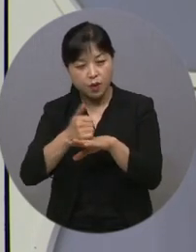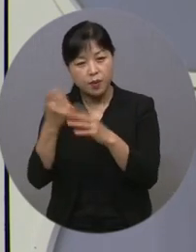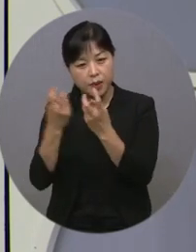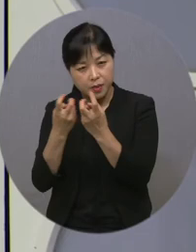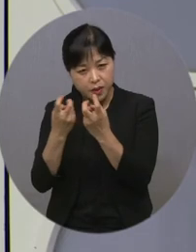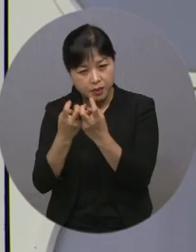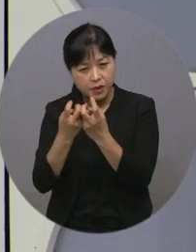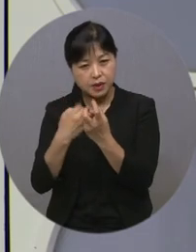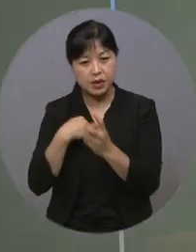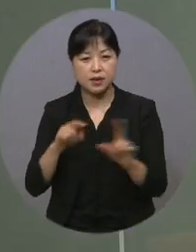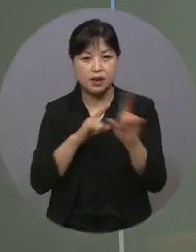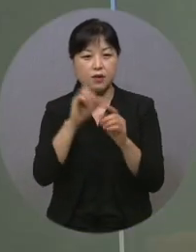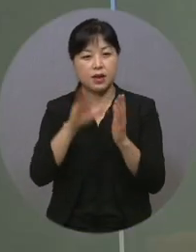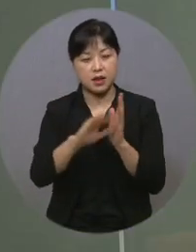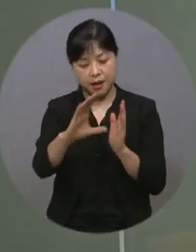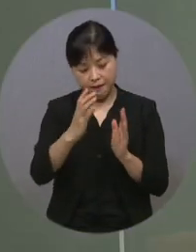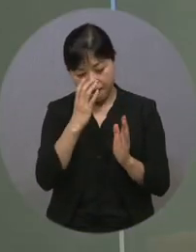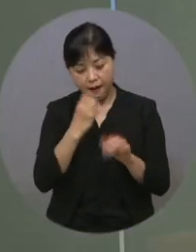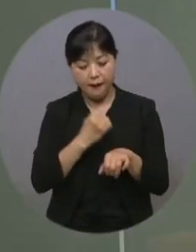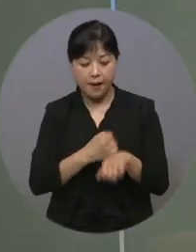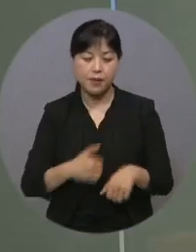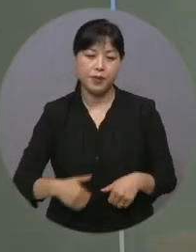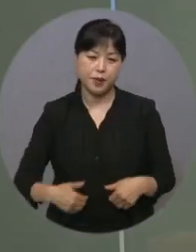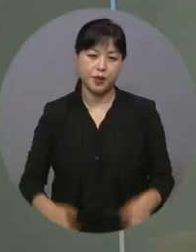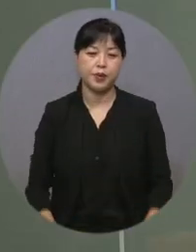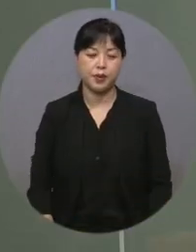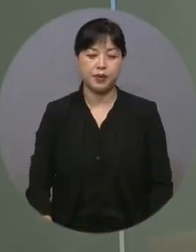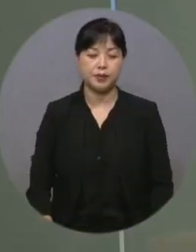넣으라는 것이죠. 제가 주장하는 공식은.